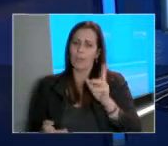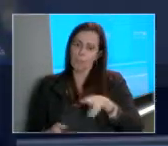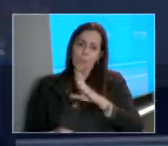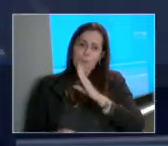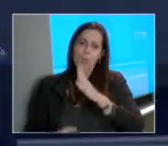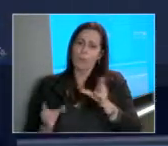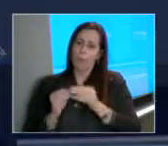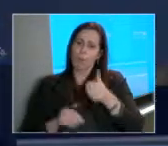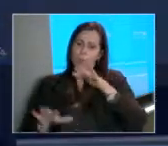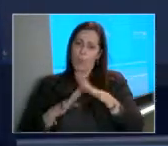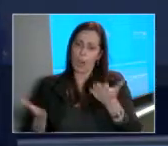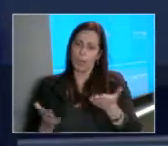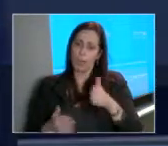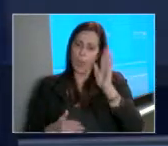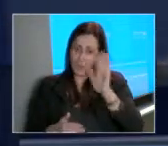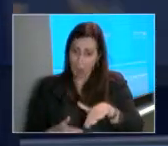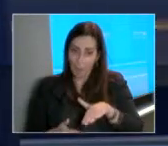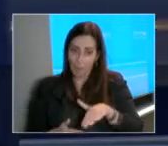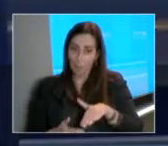לי בעיה עם ראש ממשלה, שגם